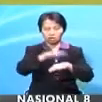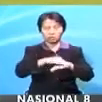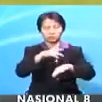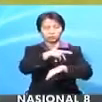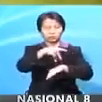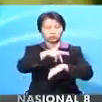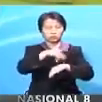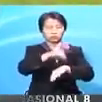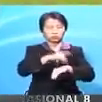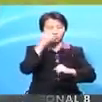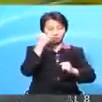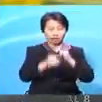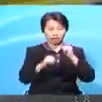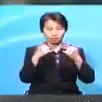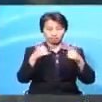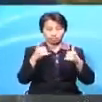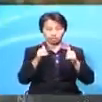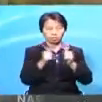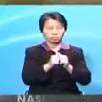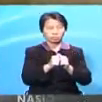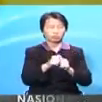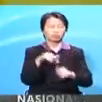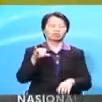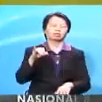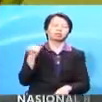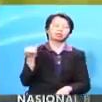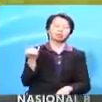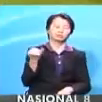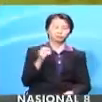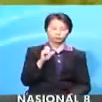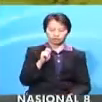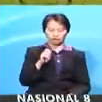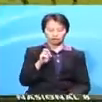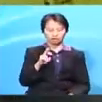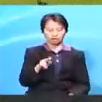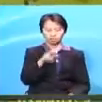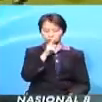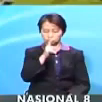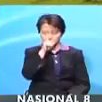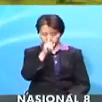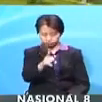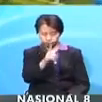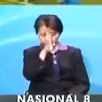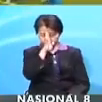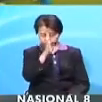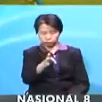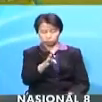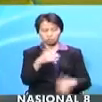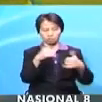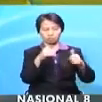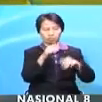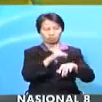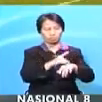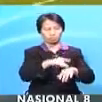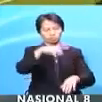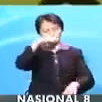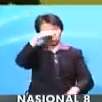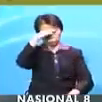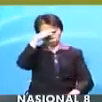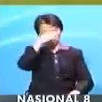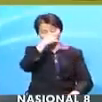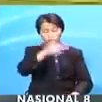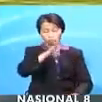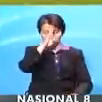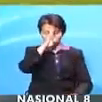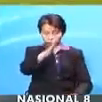khususnya di penghujung perlawanan memakan diri Arul tidak terlalu fokus dengan keputusan perlawanan yang berhasil di Johor Baru dan